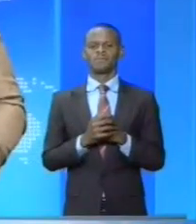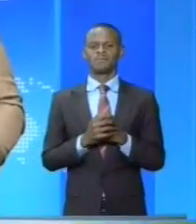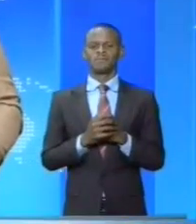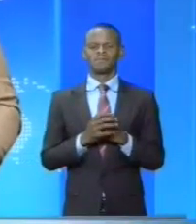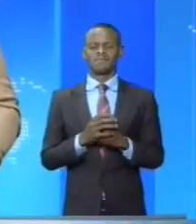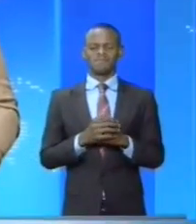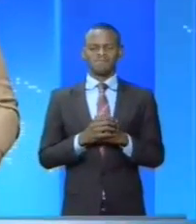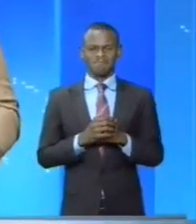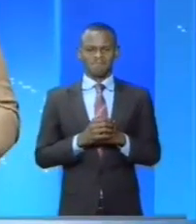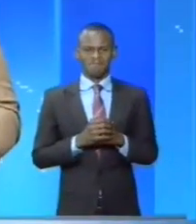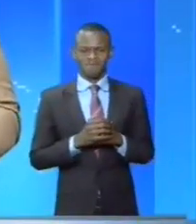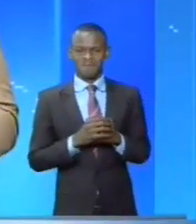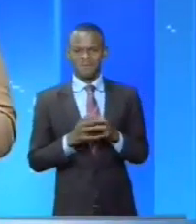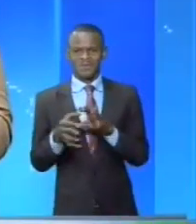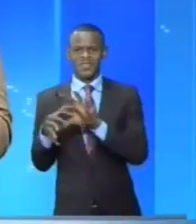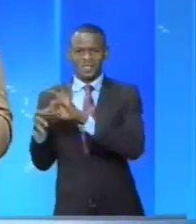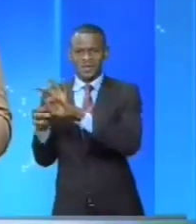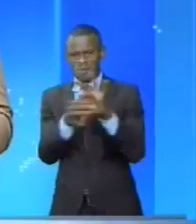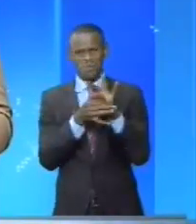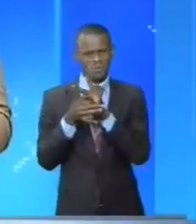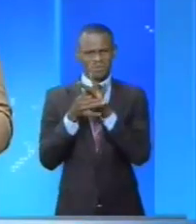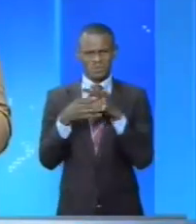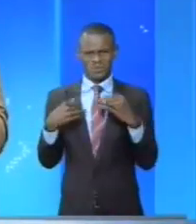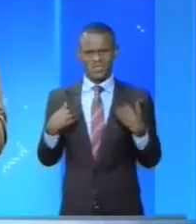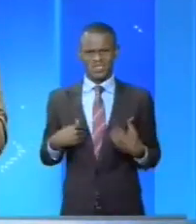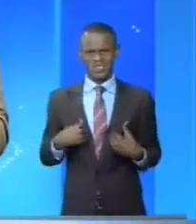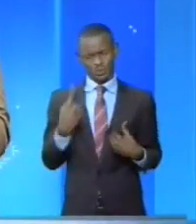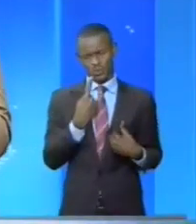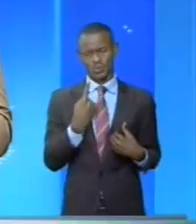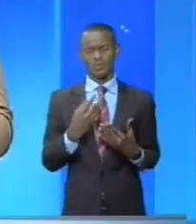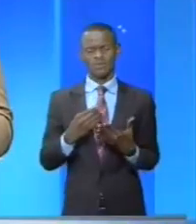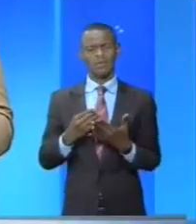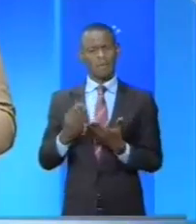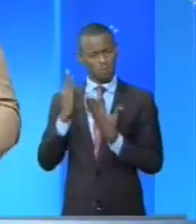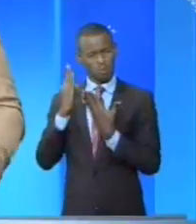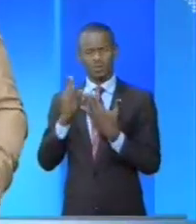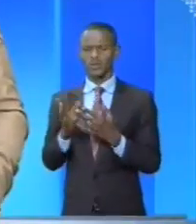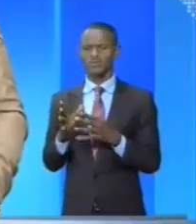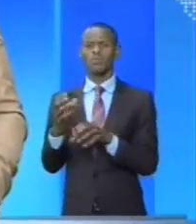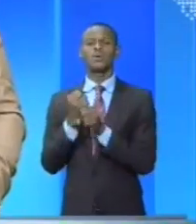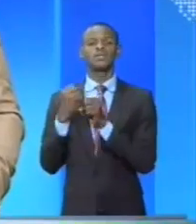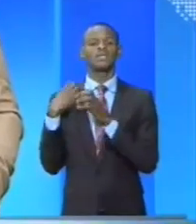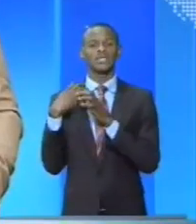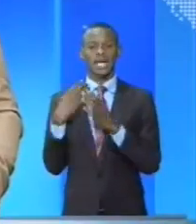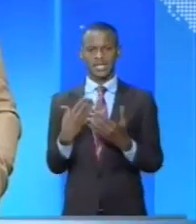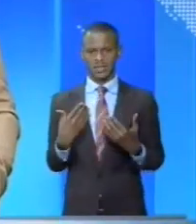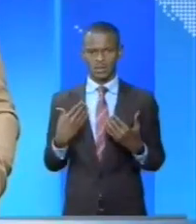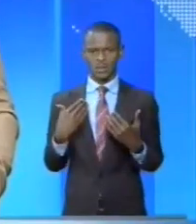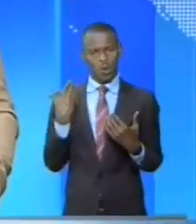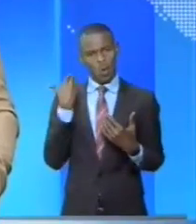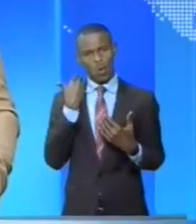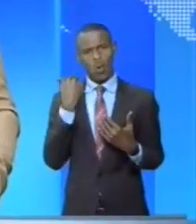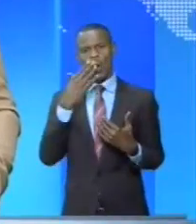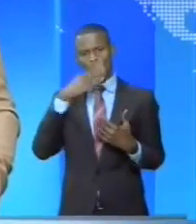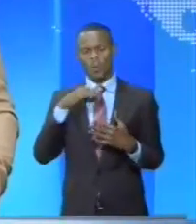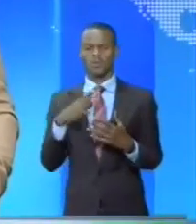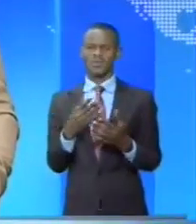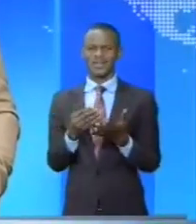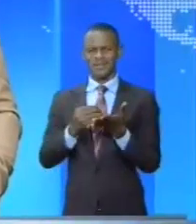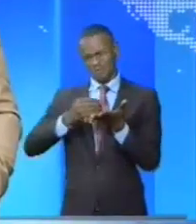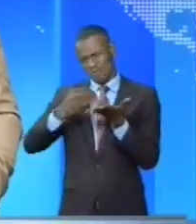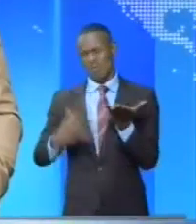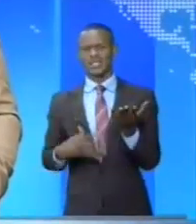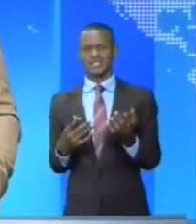Constance Mandanga, les mutuelles de santé offrent beaucoup d'avantages, entre autres la prise en charge médicale à moindre coût, mais bon nombre de gens